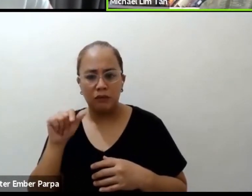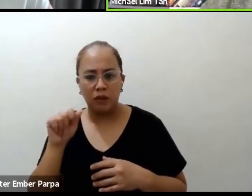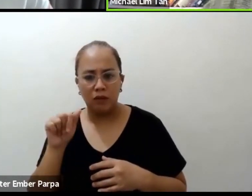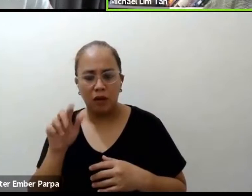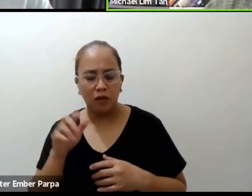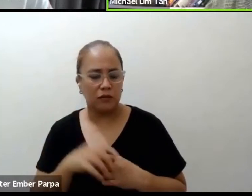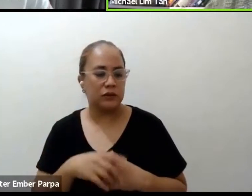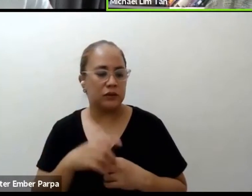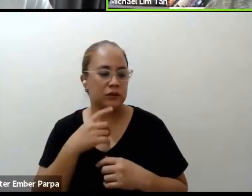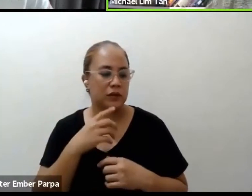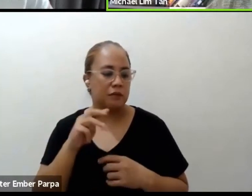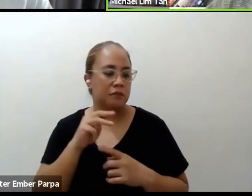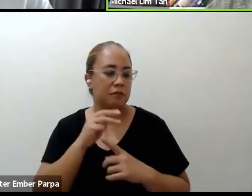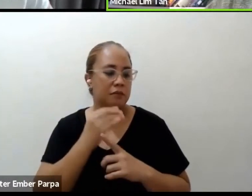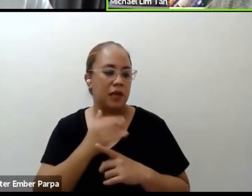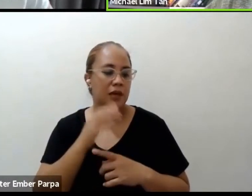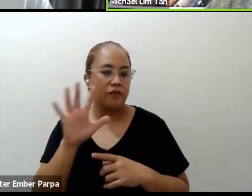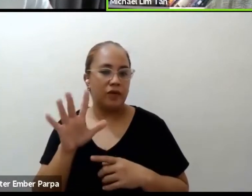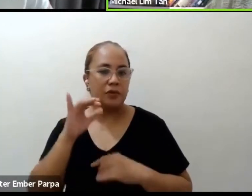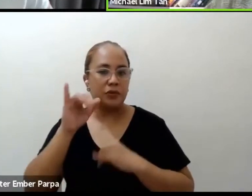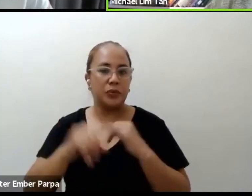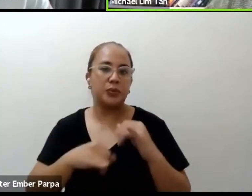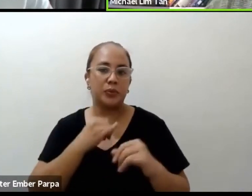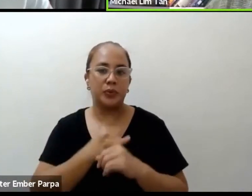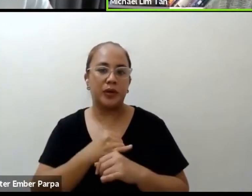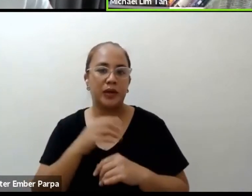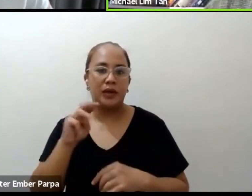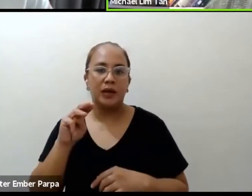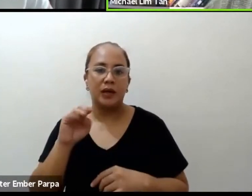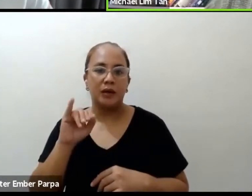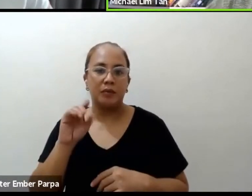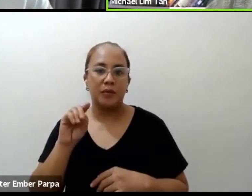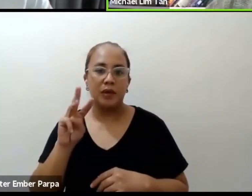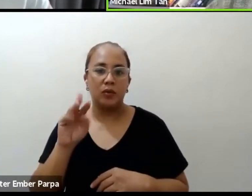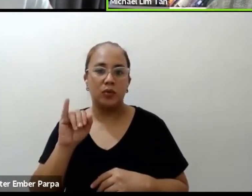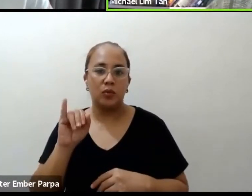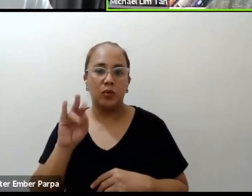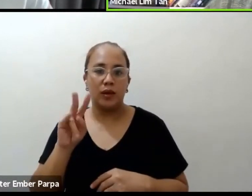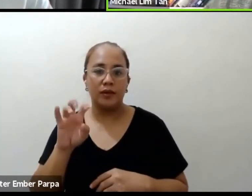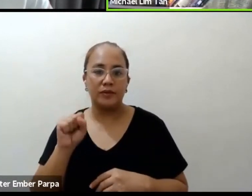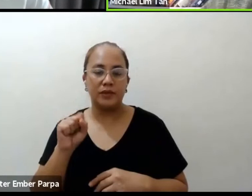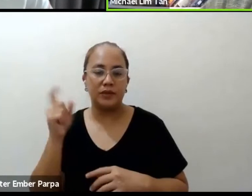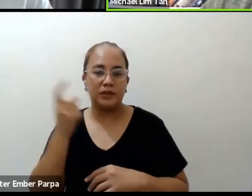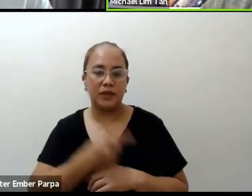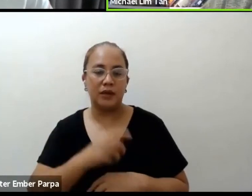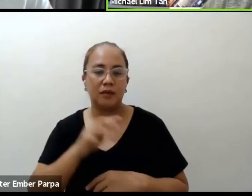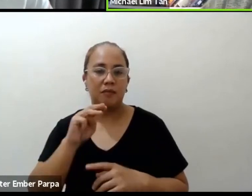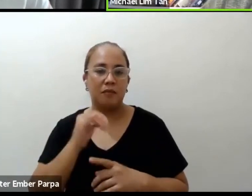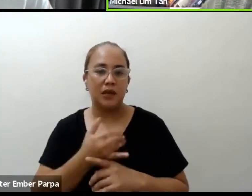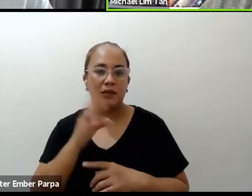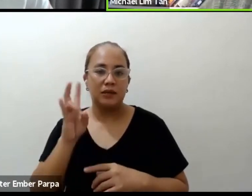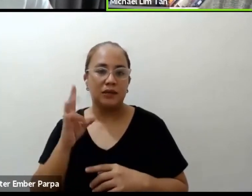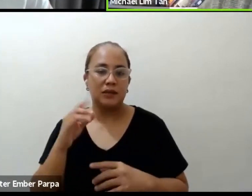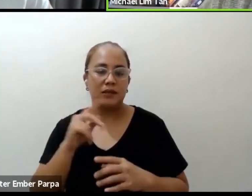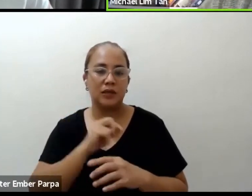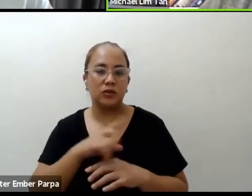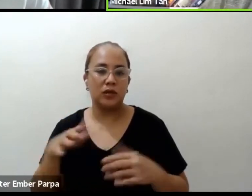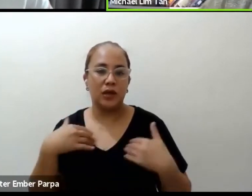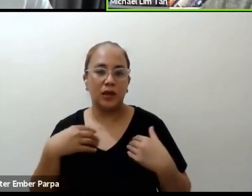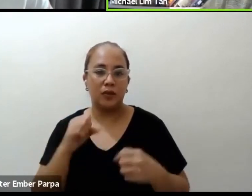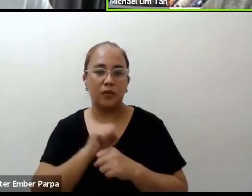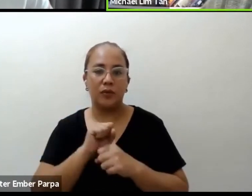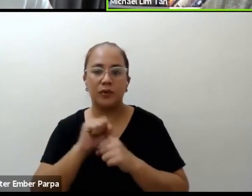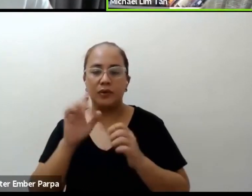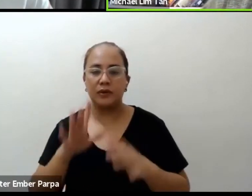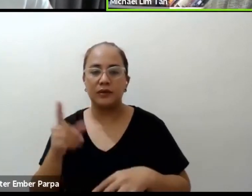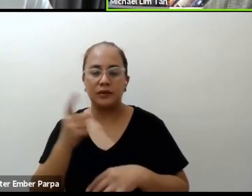Nung May 5 pala ay International Midwives Day. Nung May 7 ay National Health Workers Day.